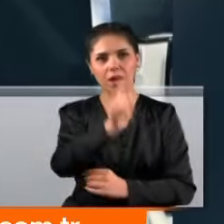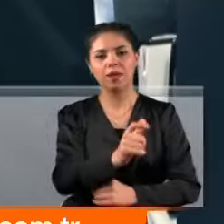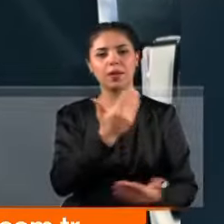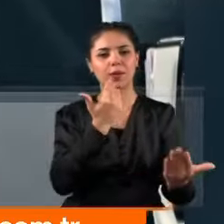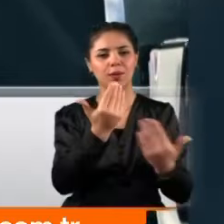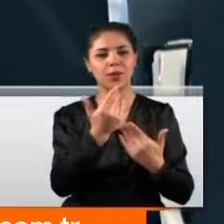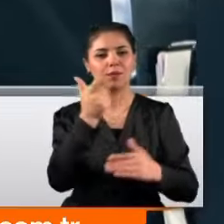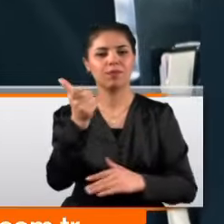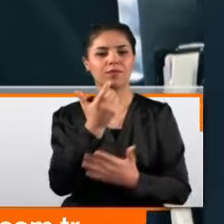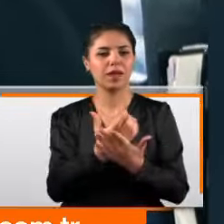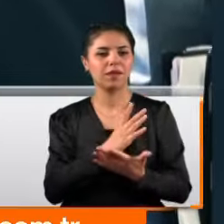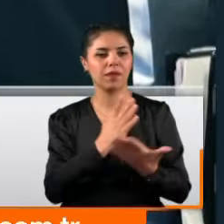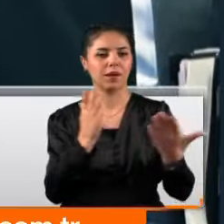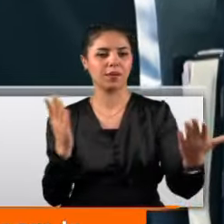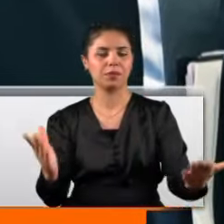böyle yansıdı kameralara.